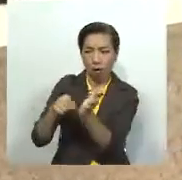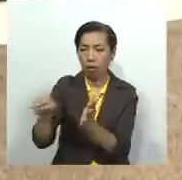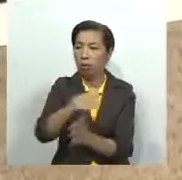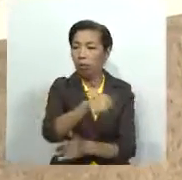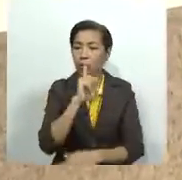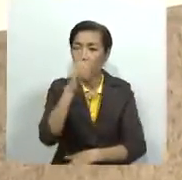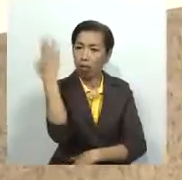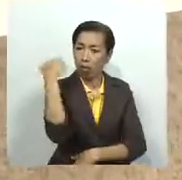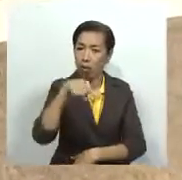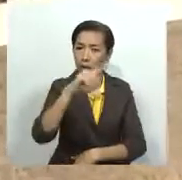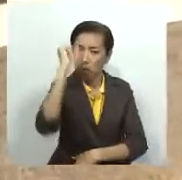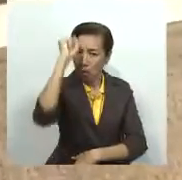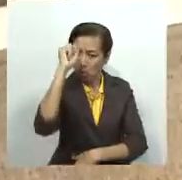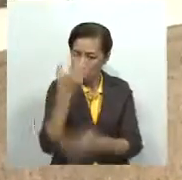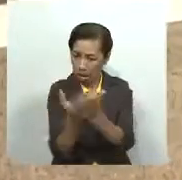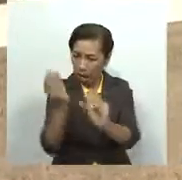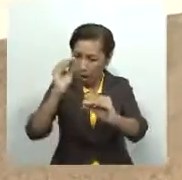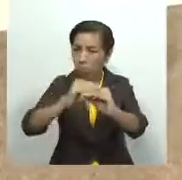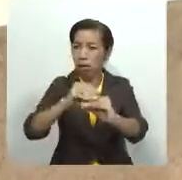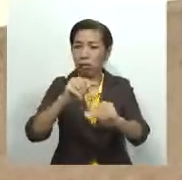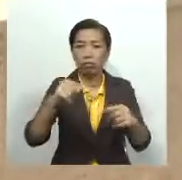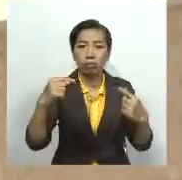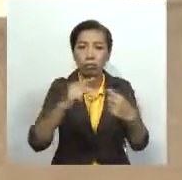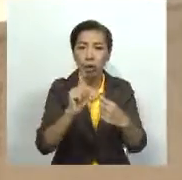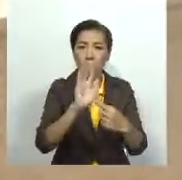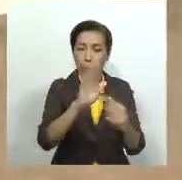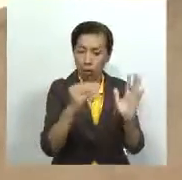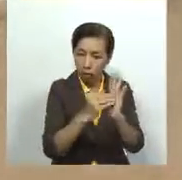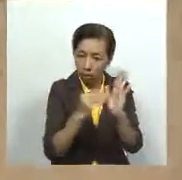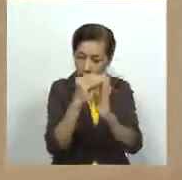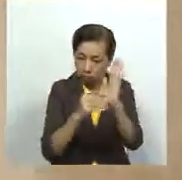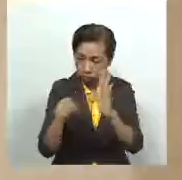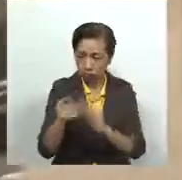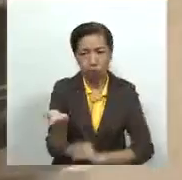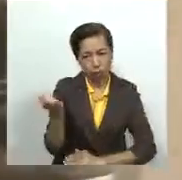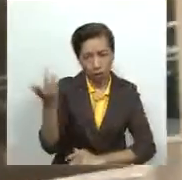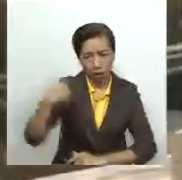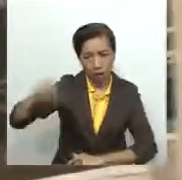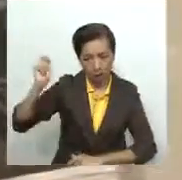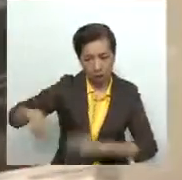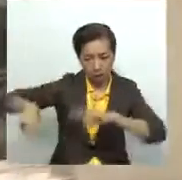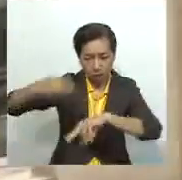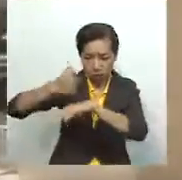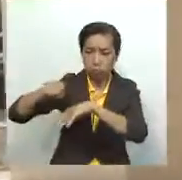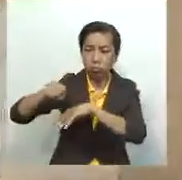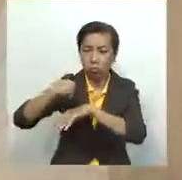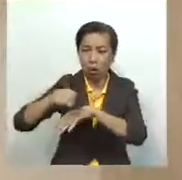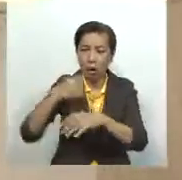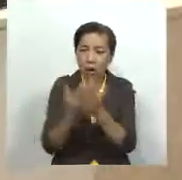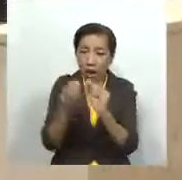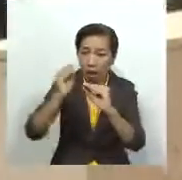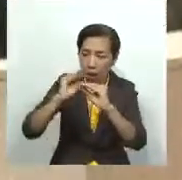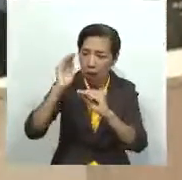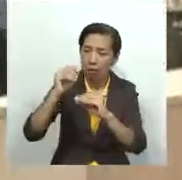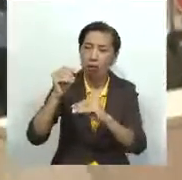ติให้ขึ้นราคารถโดยสารที่วิ่งในกรุงเทพและปริมณฑลและขอให้ศาลทุเลาการบังคับใช้คำสั่งขึ้นค่ารถโ